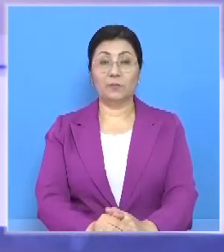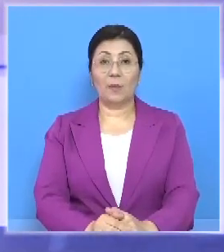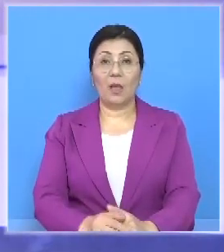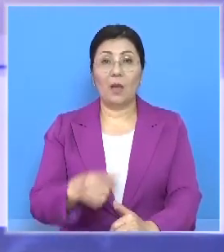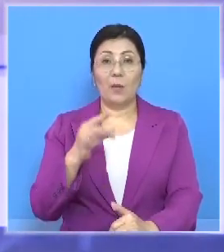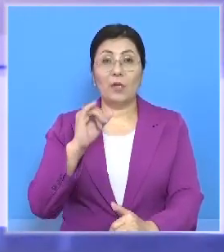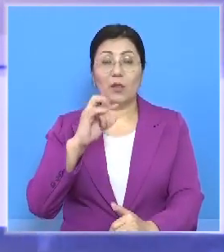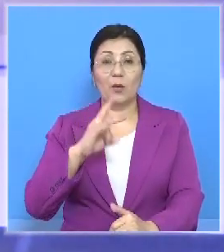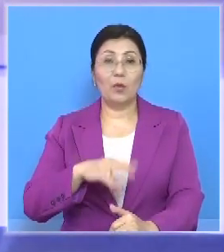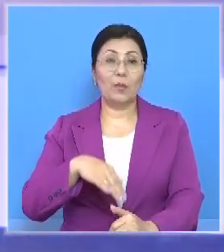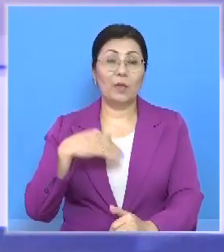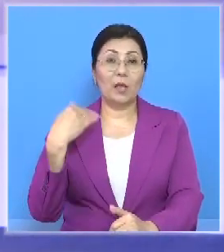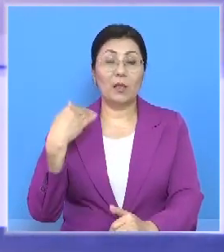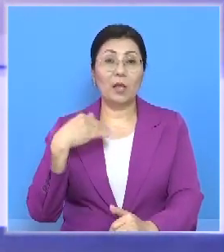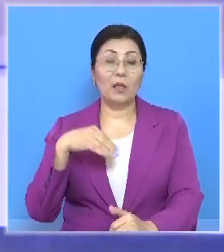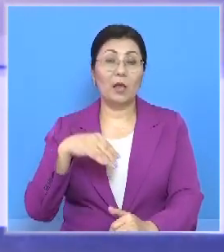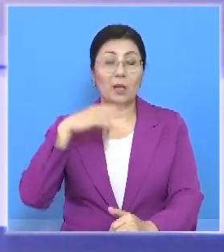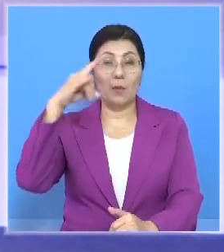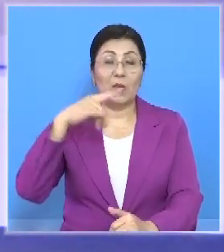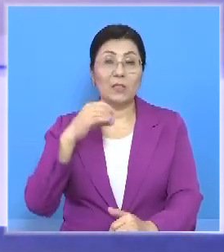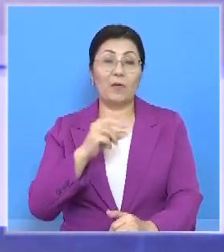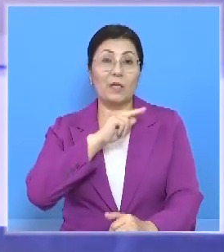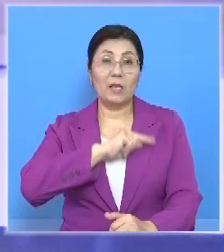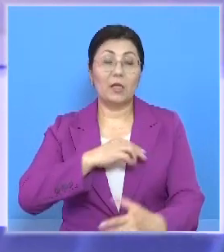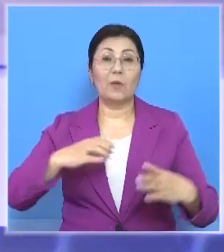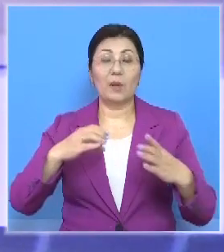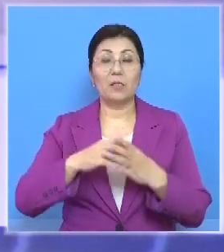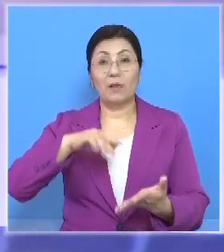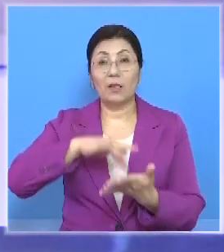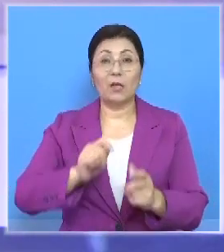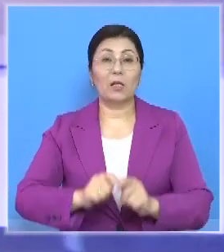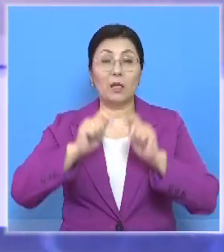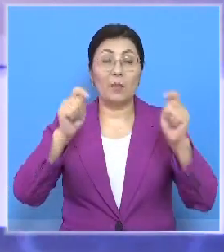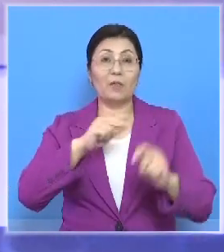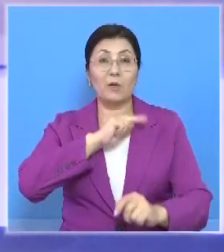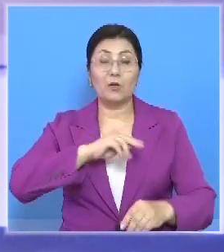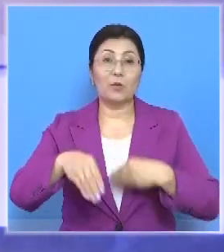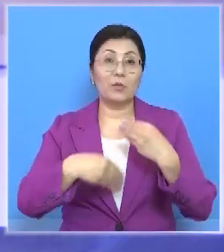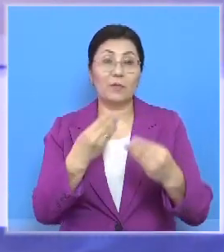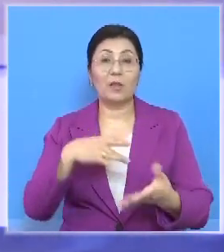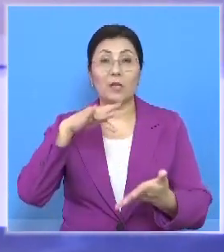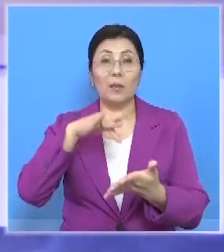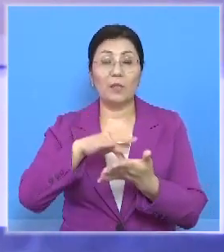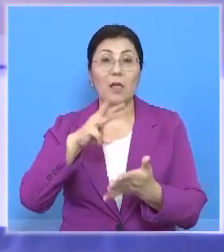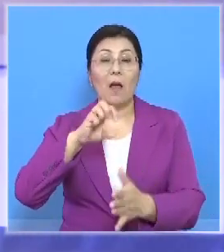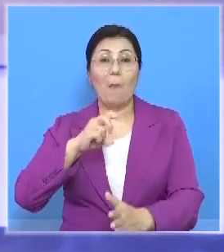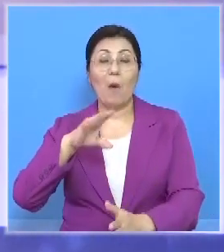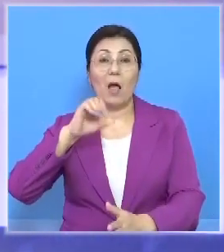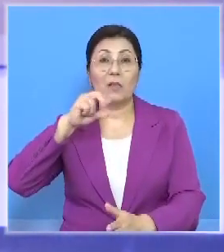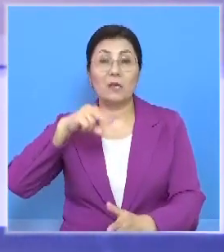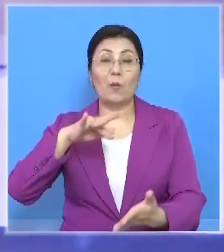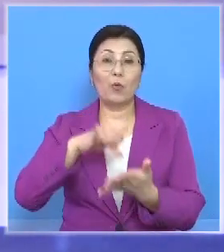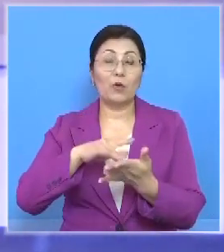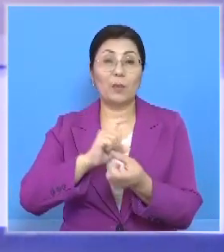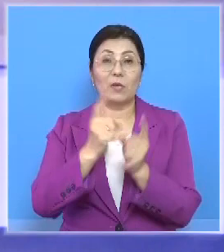Бірінші шілдеден бастап өңірде еңбек мобильділігі орталығы құрылады. Ал халықты жұмыспен қамту мансап орталығы болып өзгертіледі. Мұндағы басты